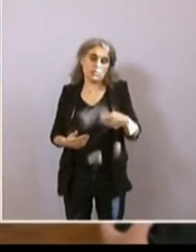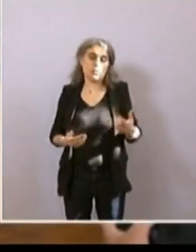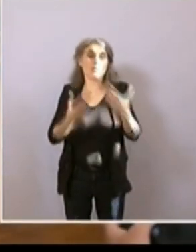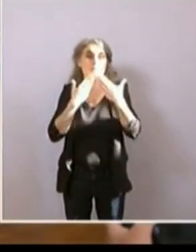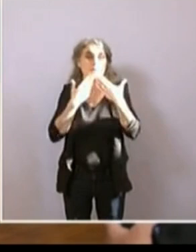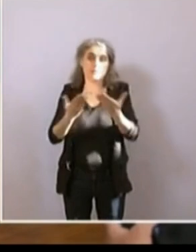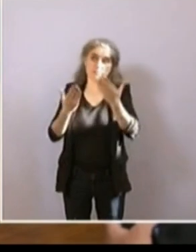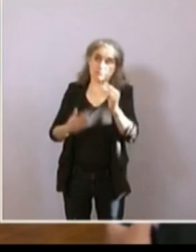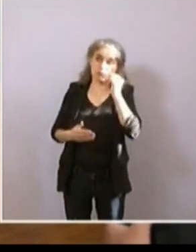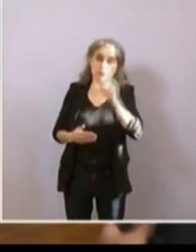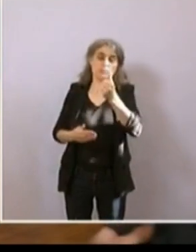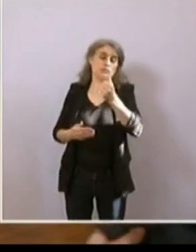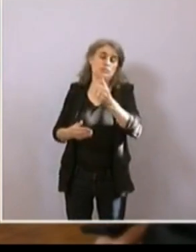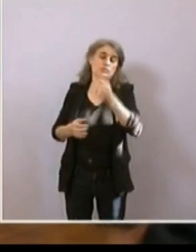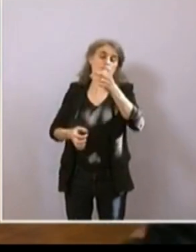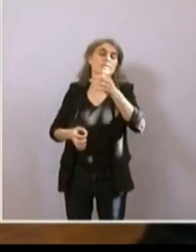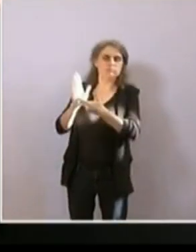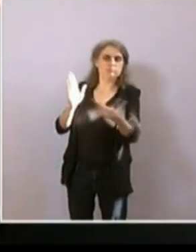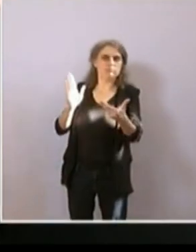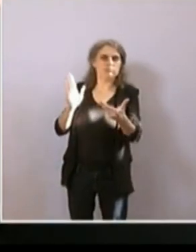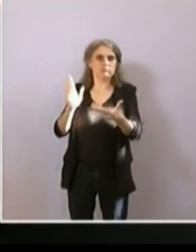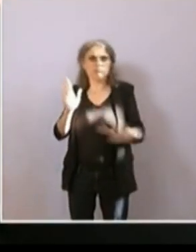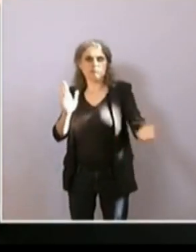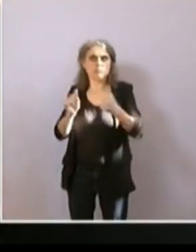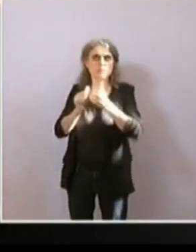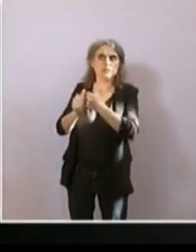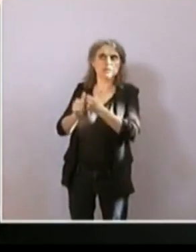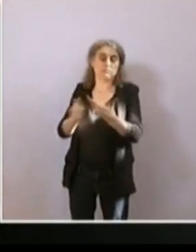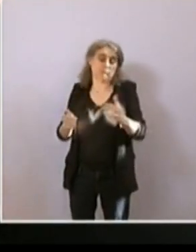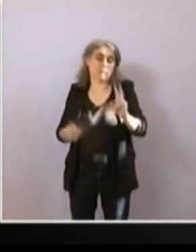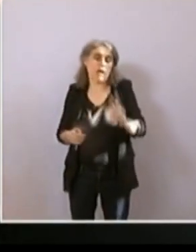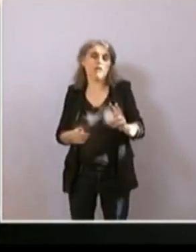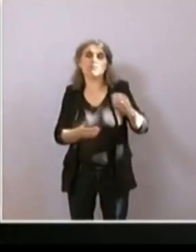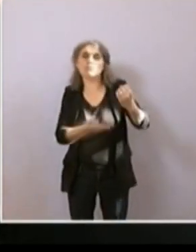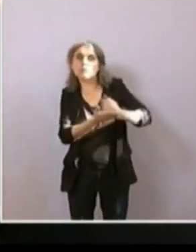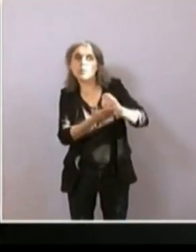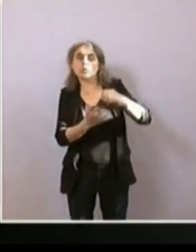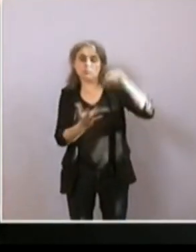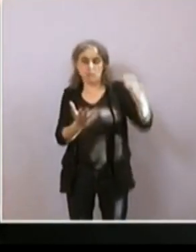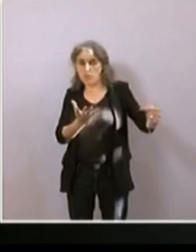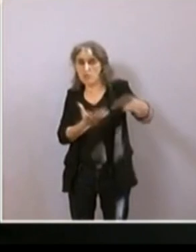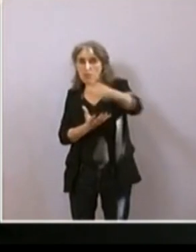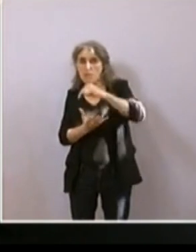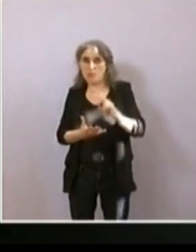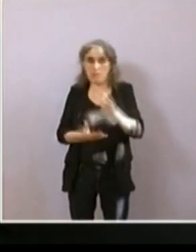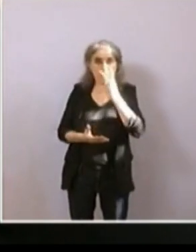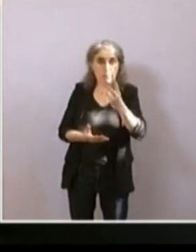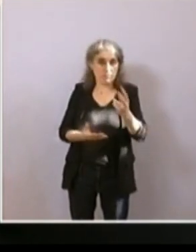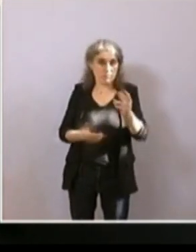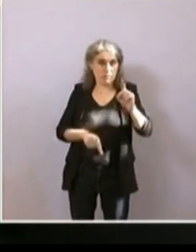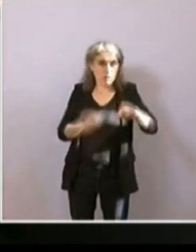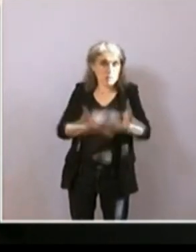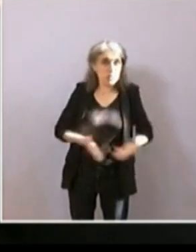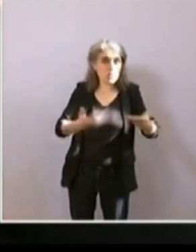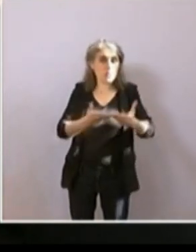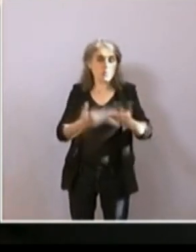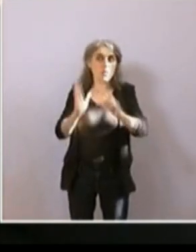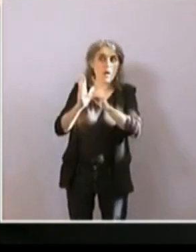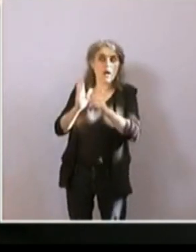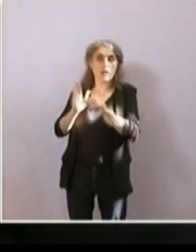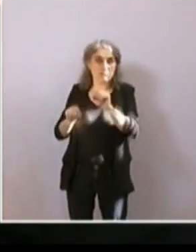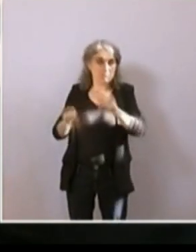des Sceaux. Je te remercie, Éric, de ta présence. Le ministre de l'Intérieur, Gérald Darmanin, en arbitre des débats, veut